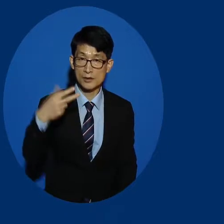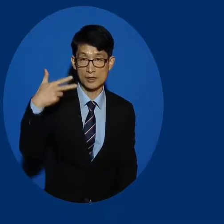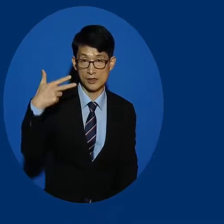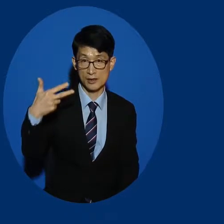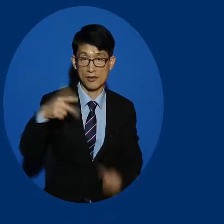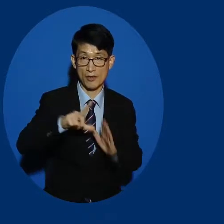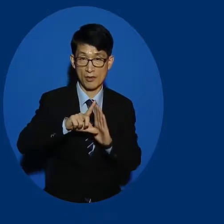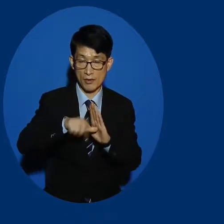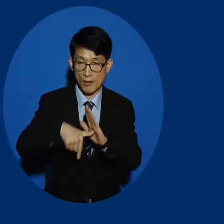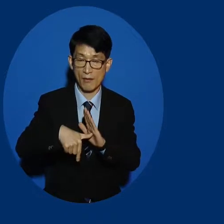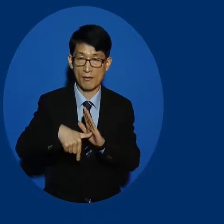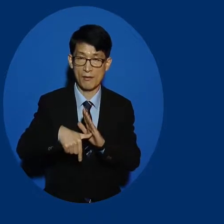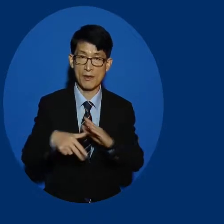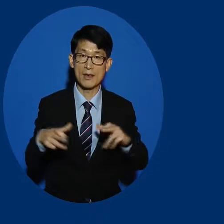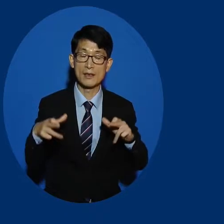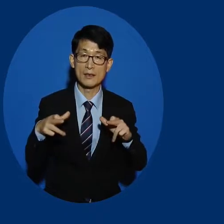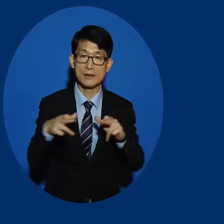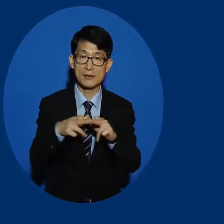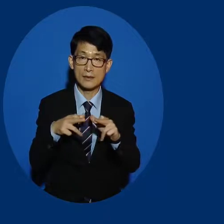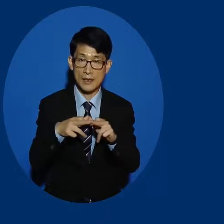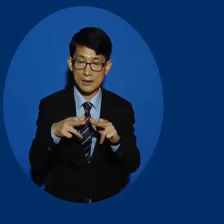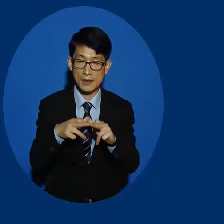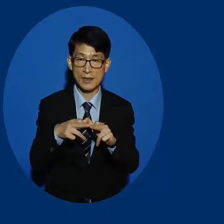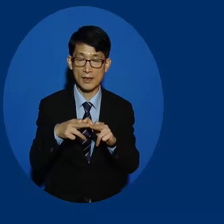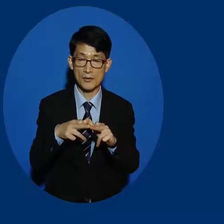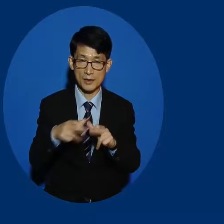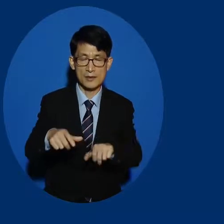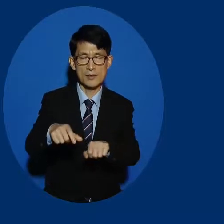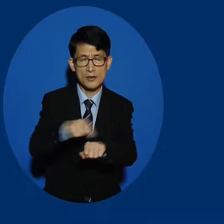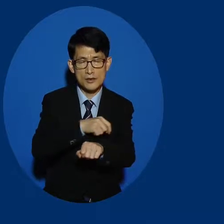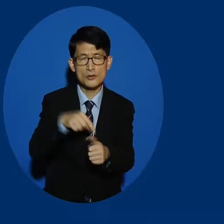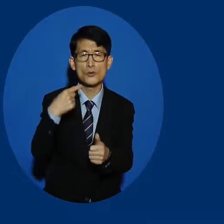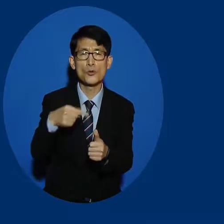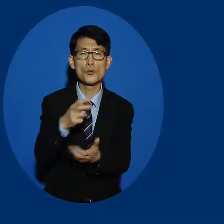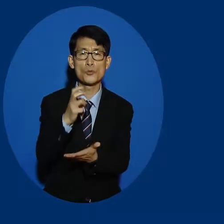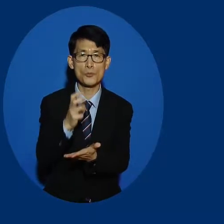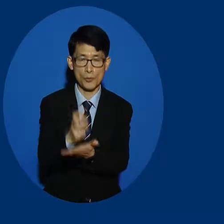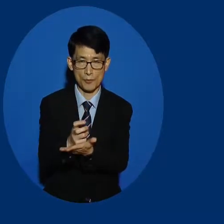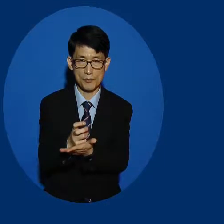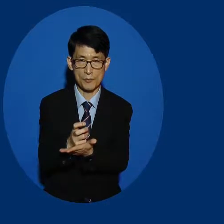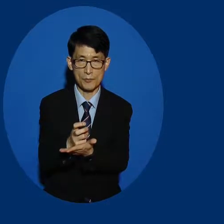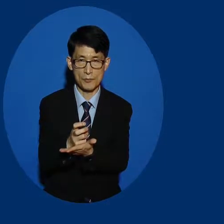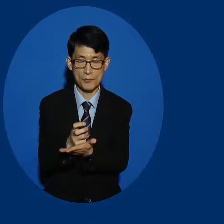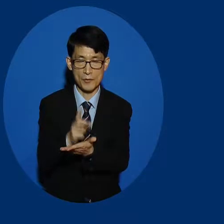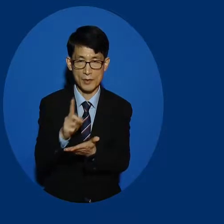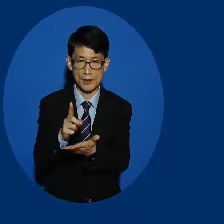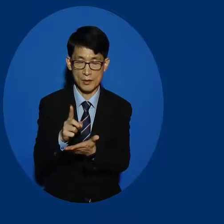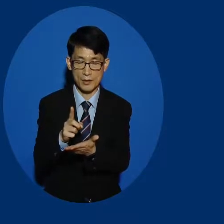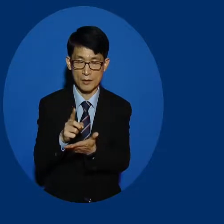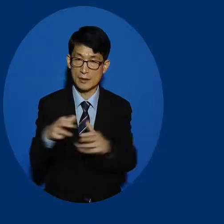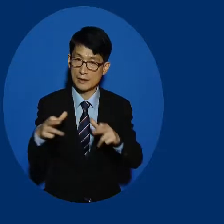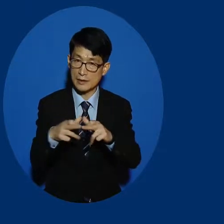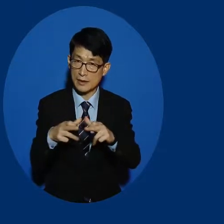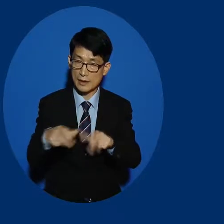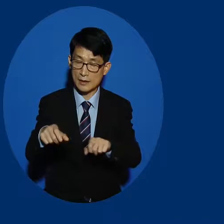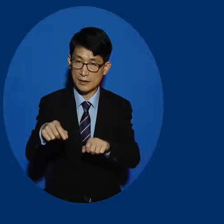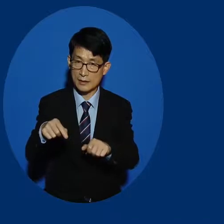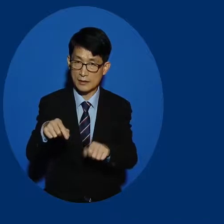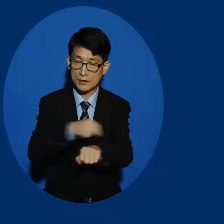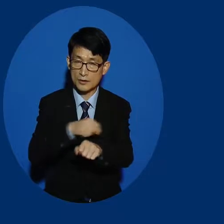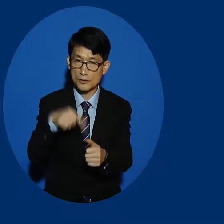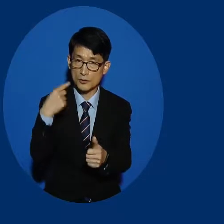2007년에 장애인 등에 대한 특수교육법으로 특수교육진흥법이 전면